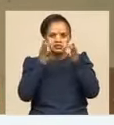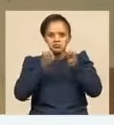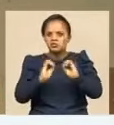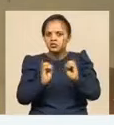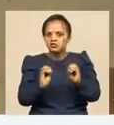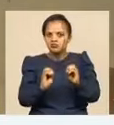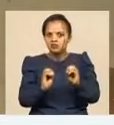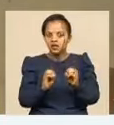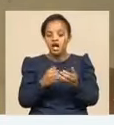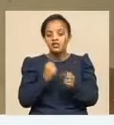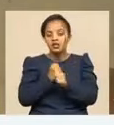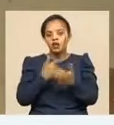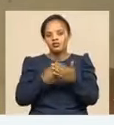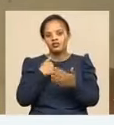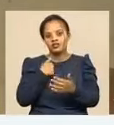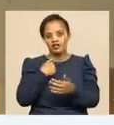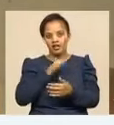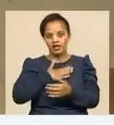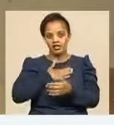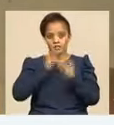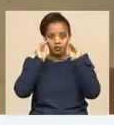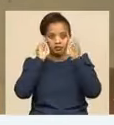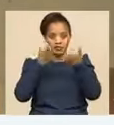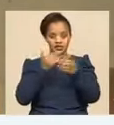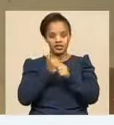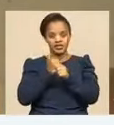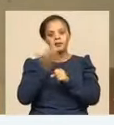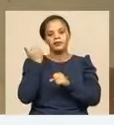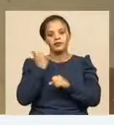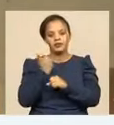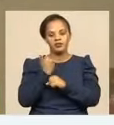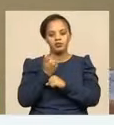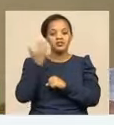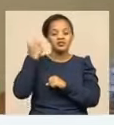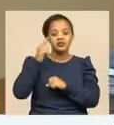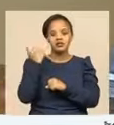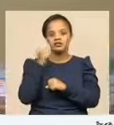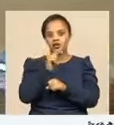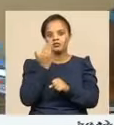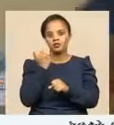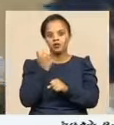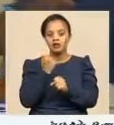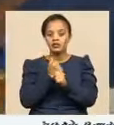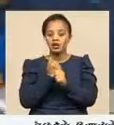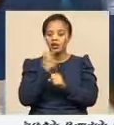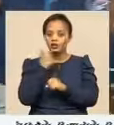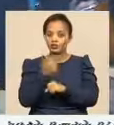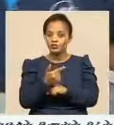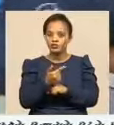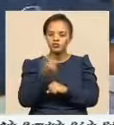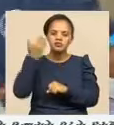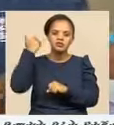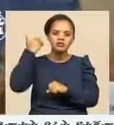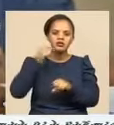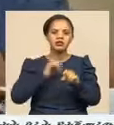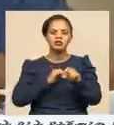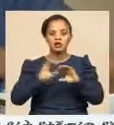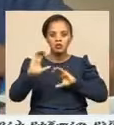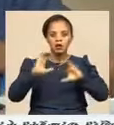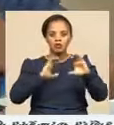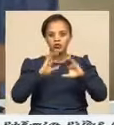አሰራር አልኩትም ለዛ ነው። ያኔ እኔ ራሴ ሬስማምሮ ሰውእ ያኔ እዛ ስለነበርኩ ያኔ ምንድ አሰራር አልኩት። ያኔ ተግባቦት